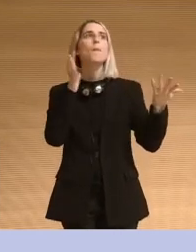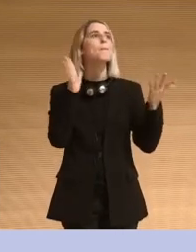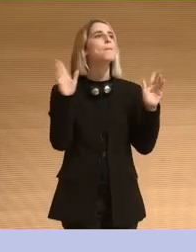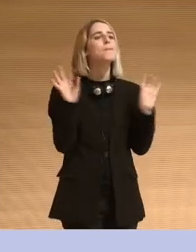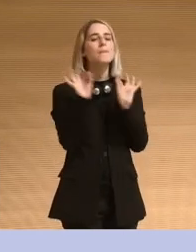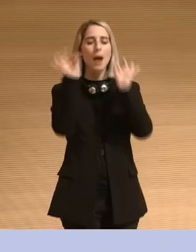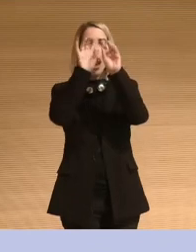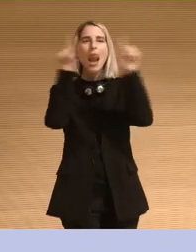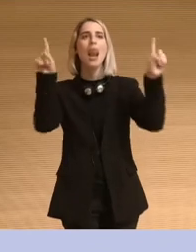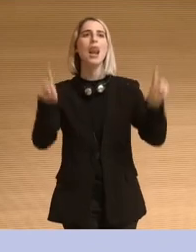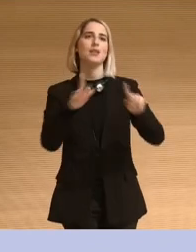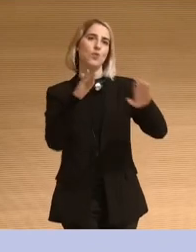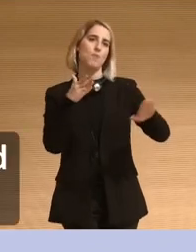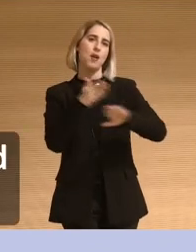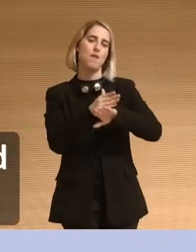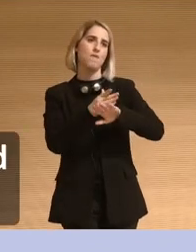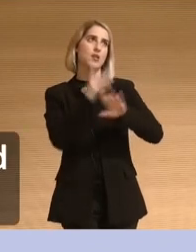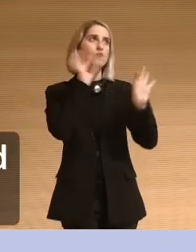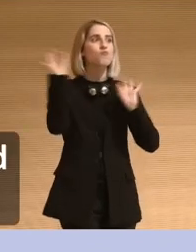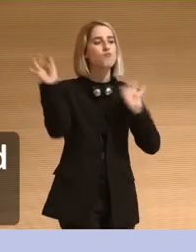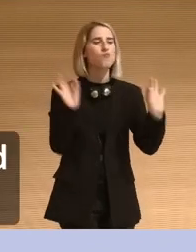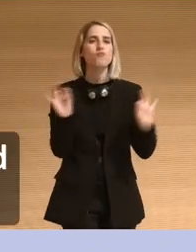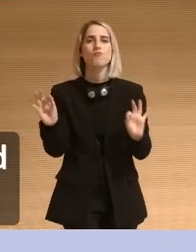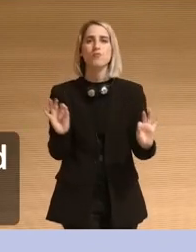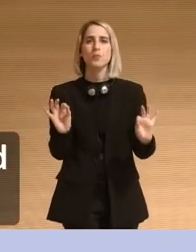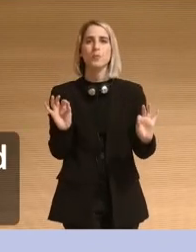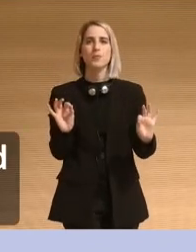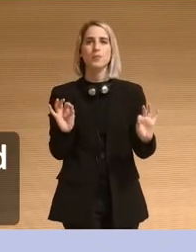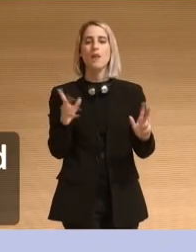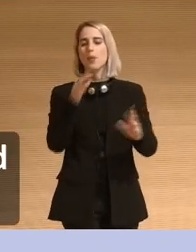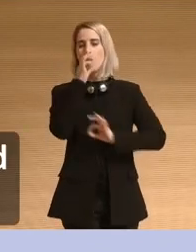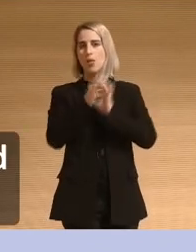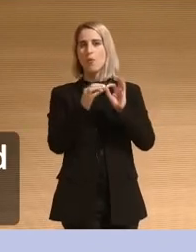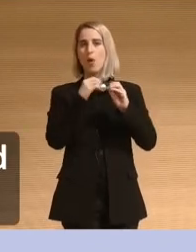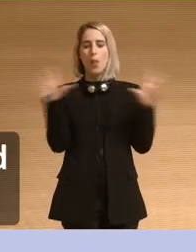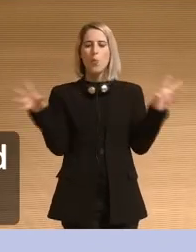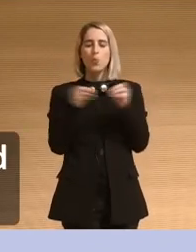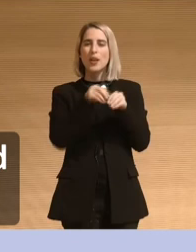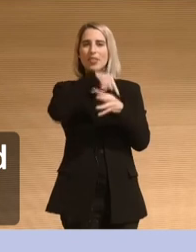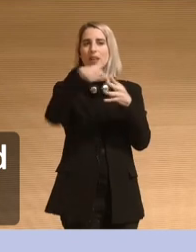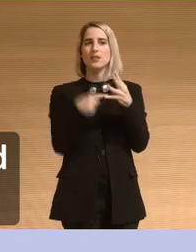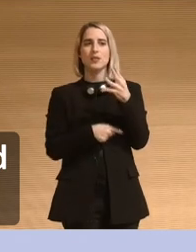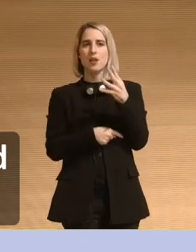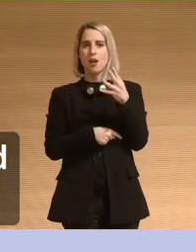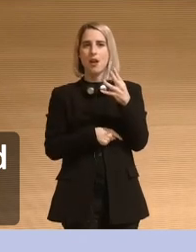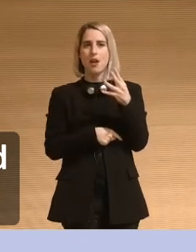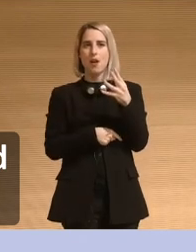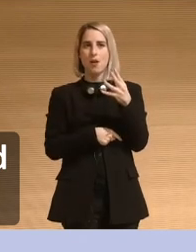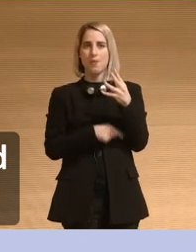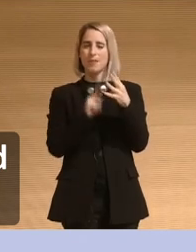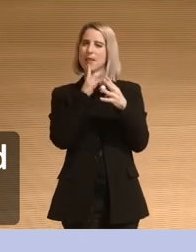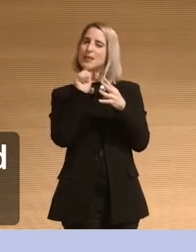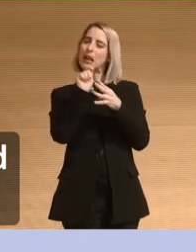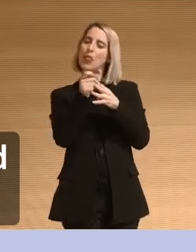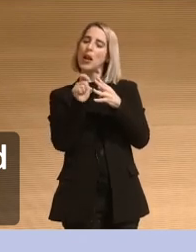οποίο γεννώνται αυτές οι παρεμβάσεις. Οι αναφορές μου θα συμπυκνωθούν σε 4+1 έννοιες κλειδιά, για να τις